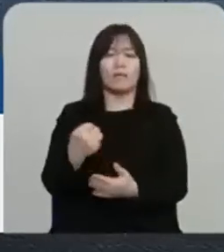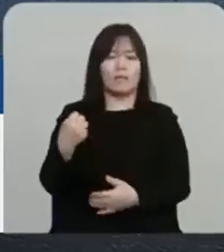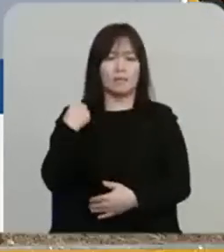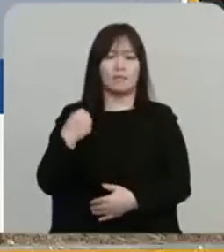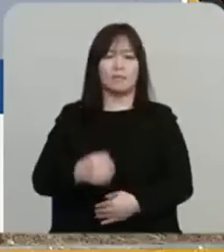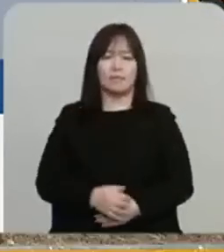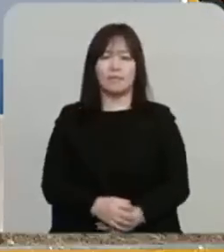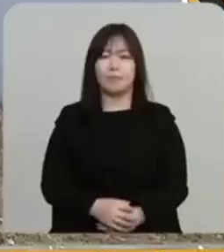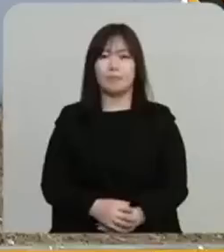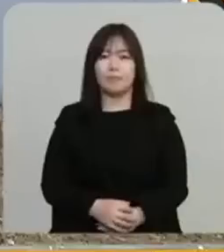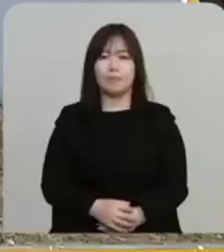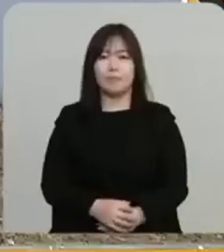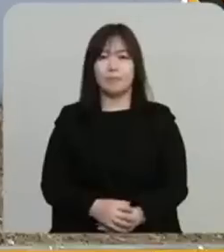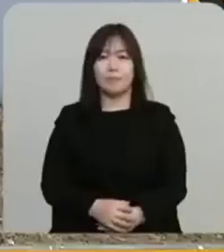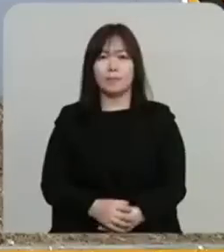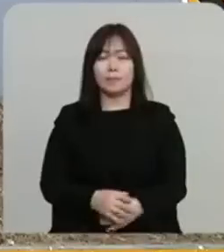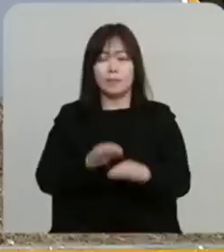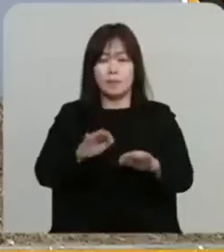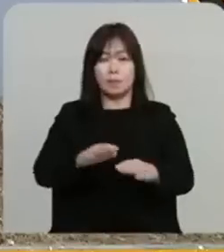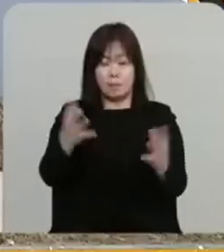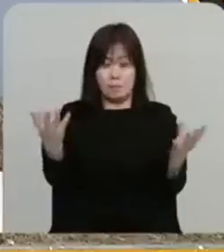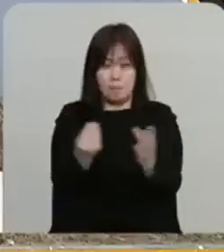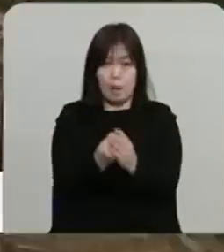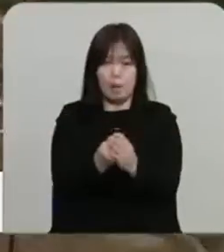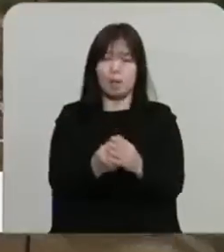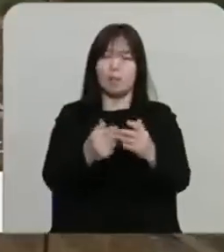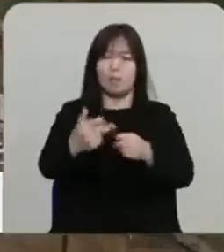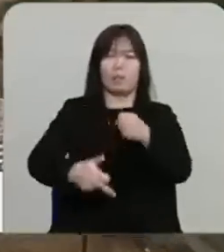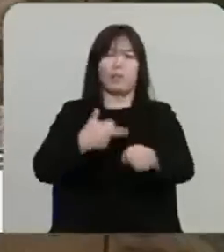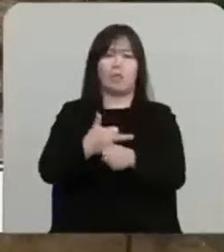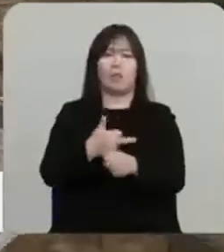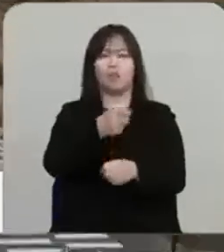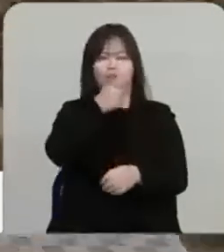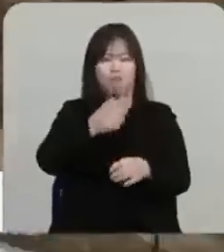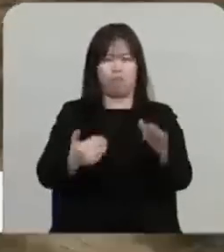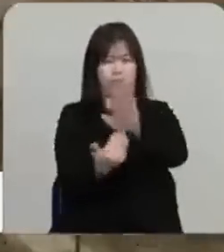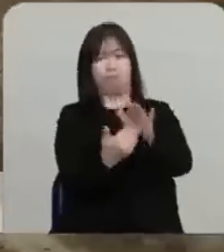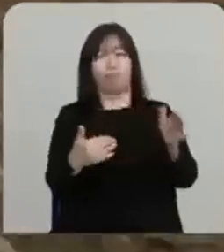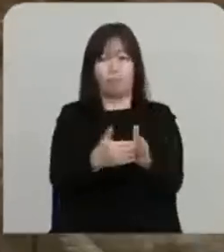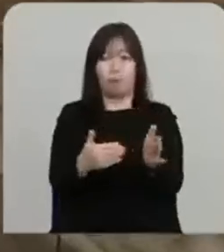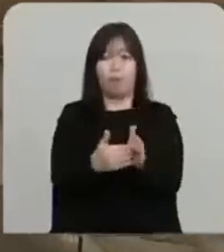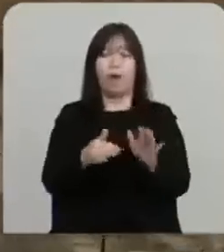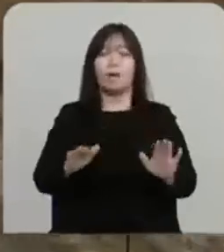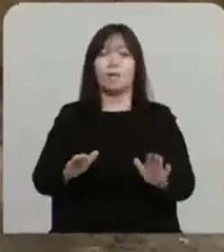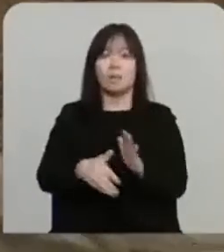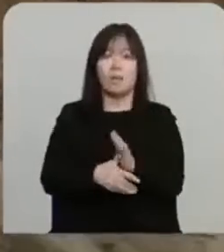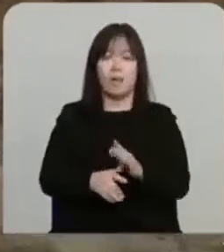것입니다. 물막이 공사가 끝난 지 17년. 새만금이 명실공히